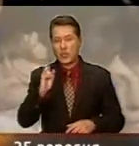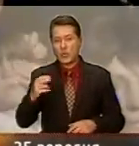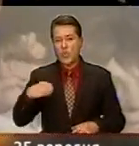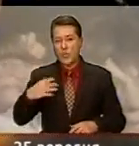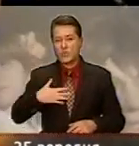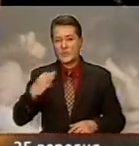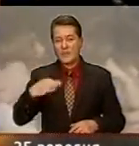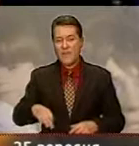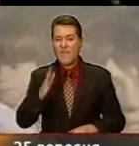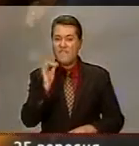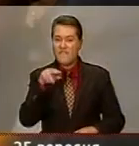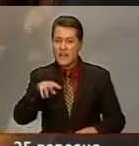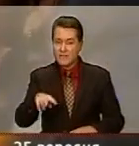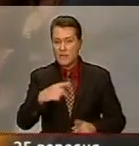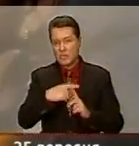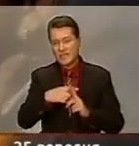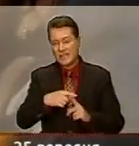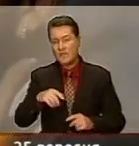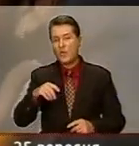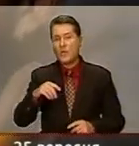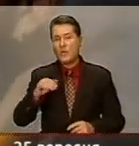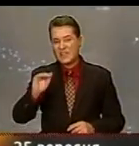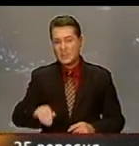всиновити ВІЛ-позитивну дитину і гордість України.